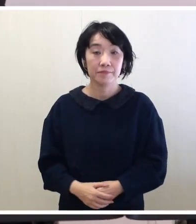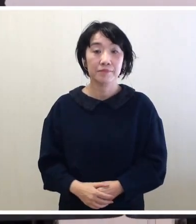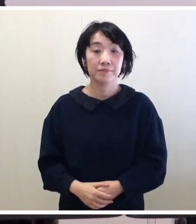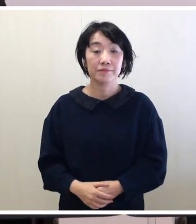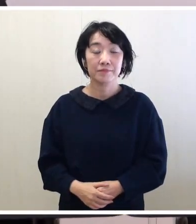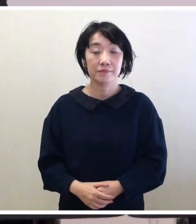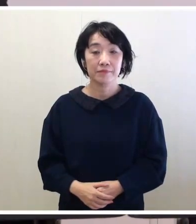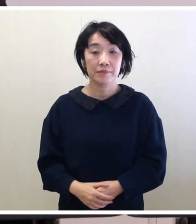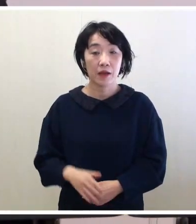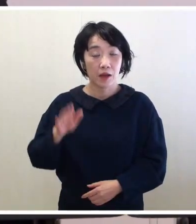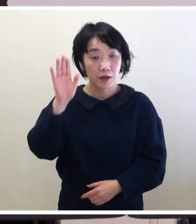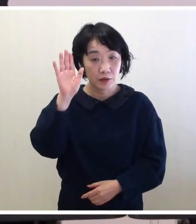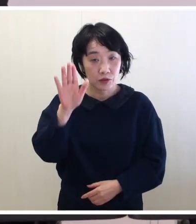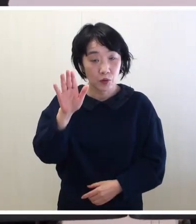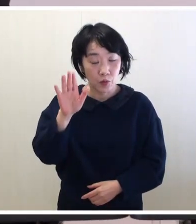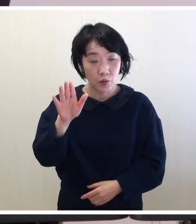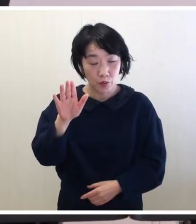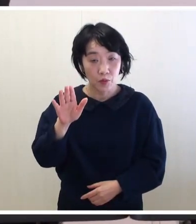の